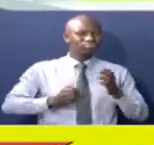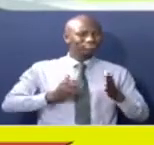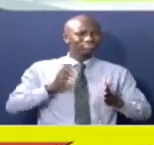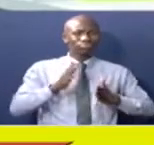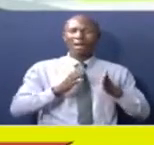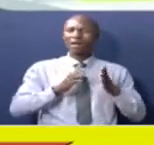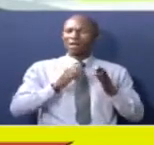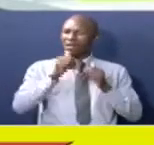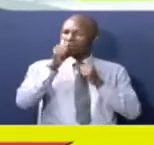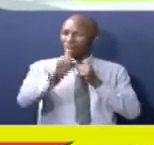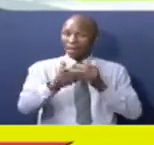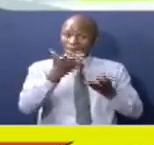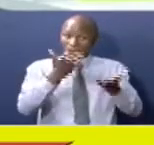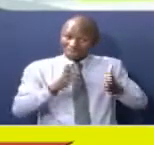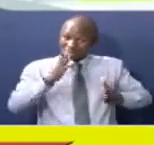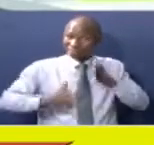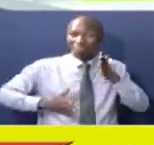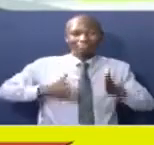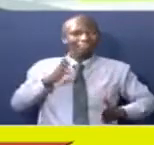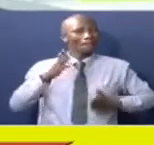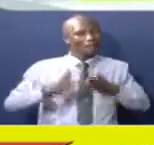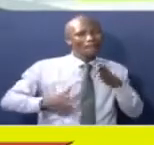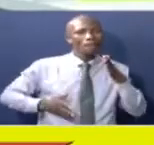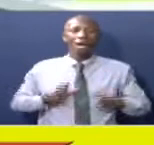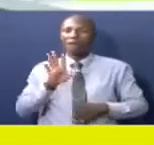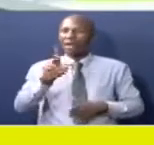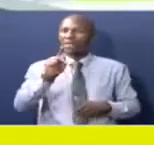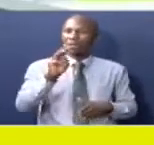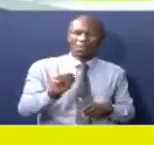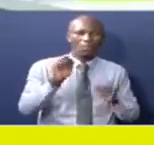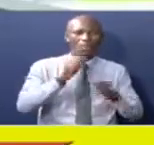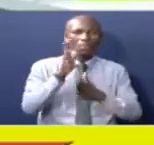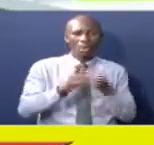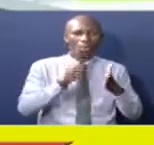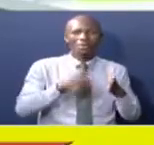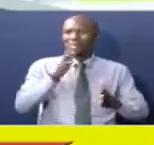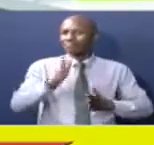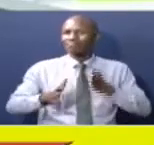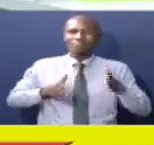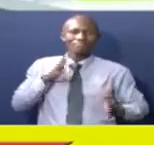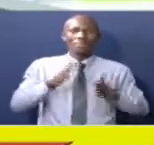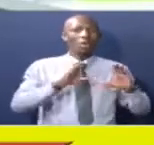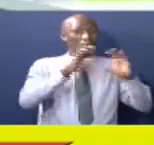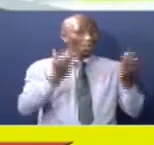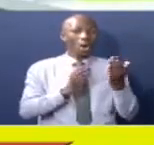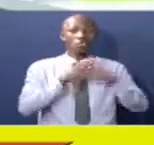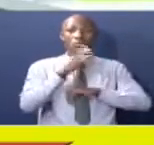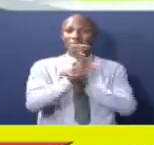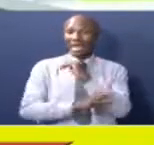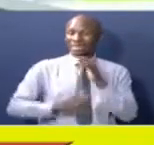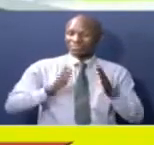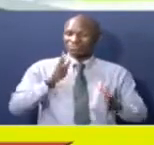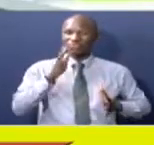country ni idha musembe kwambi ya 5 kilometers na Indi ni kana medha mayumbanya asembi ya ndi ni wa world cross country